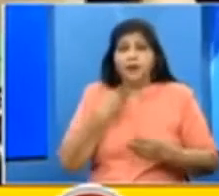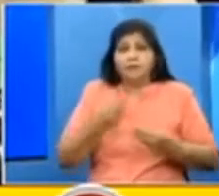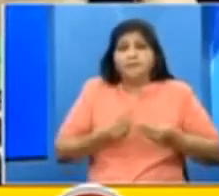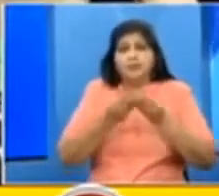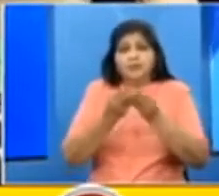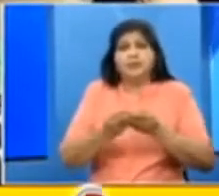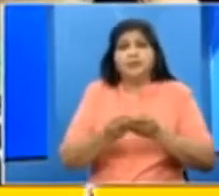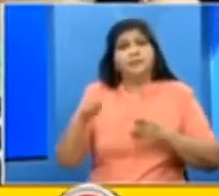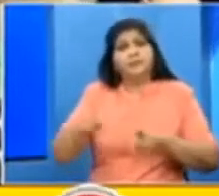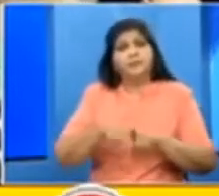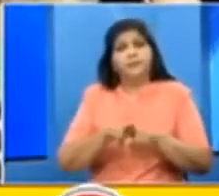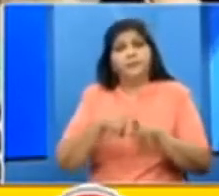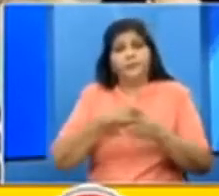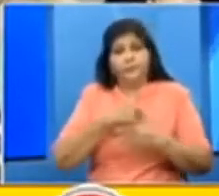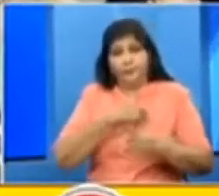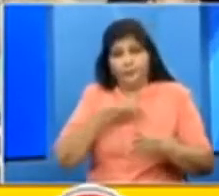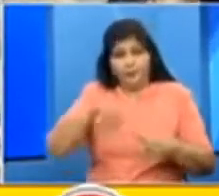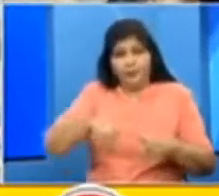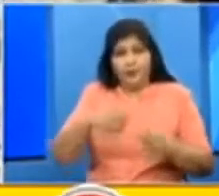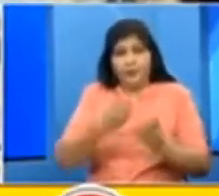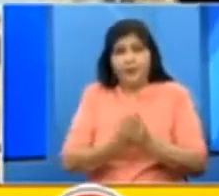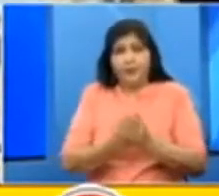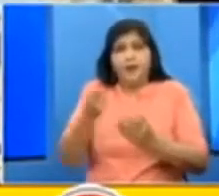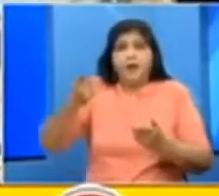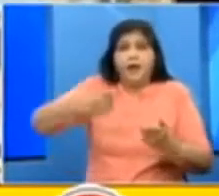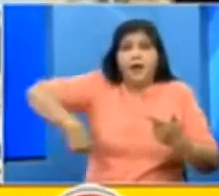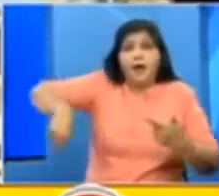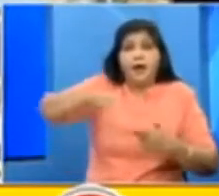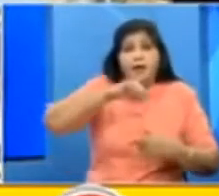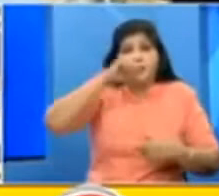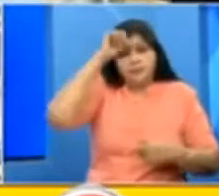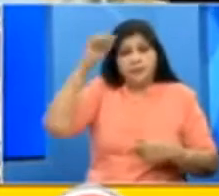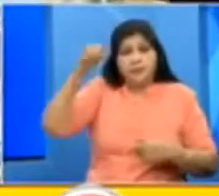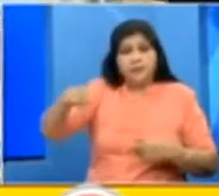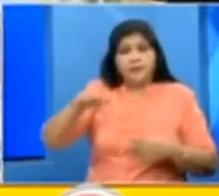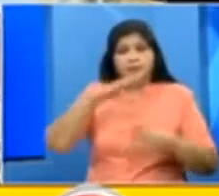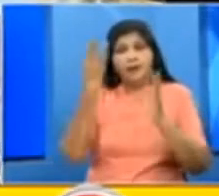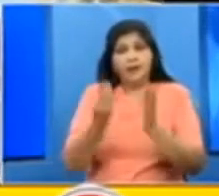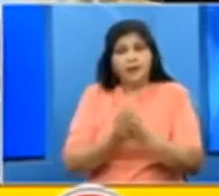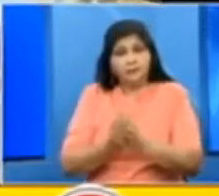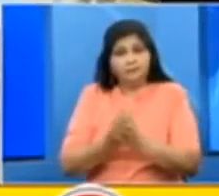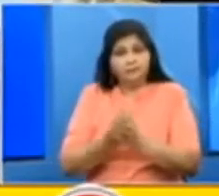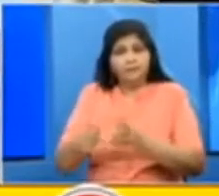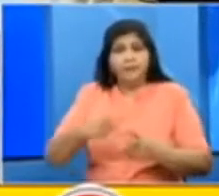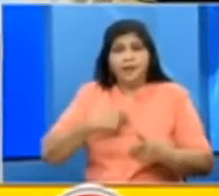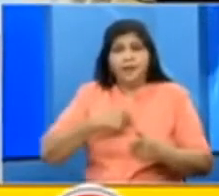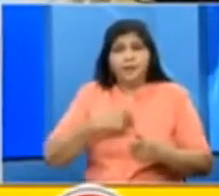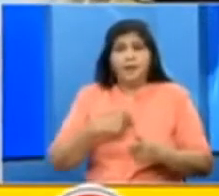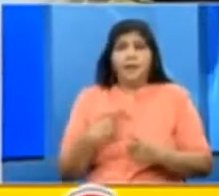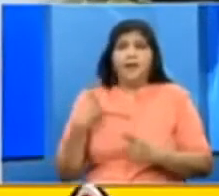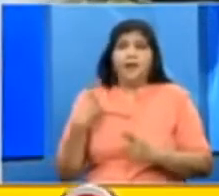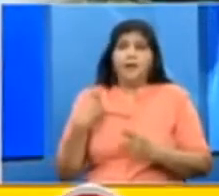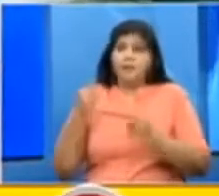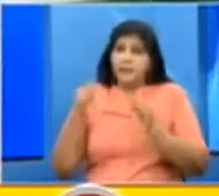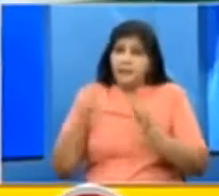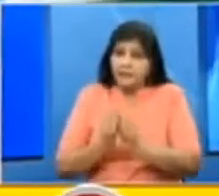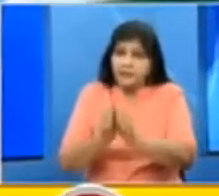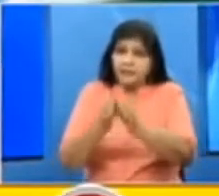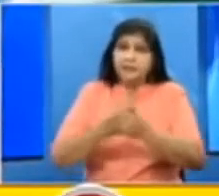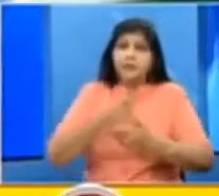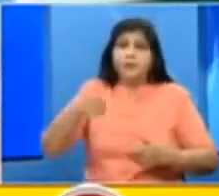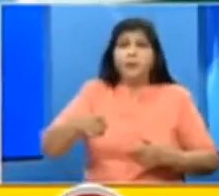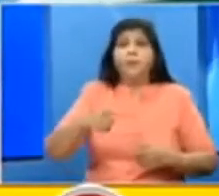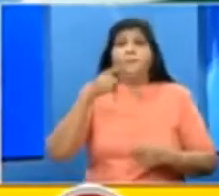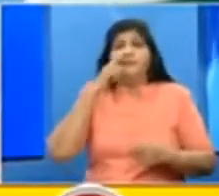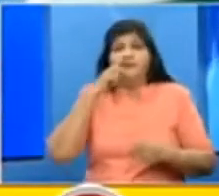रहे हैं। मैं आज सभी देशवासियों की तरफ से हमारे इन वीर जवानों के साथ साथ उन वीर